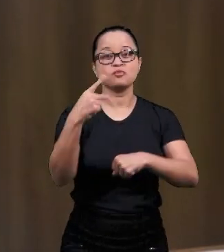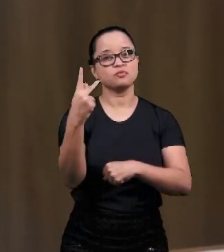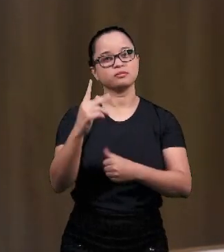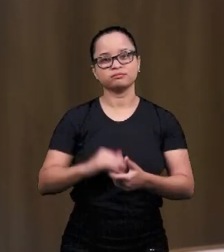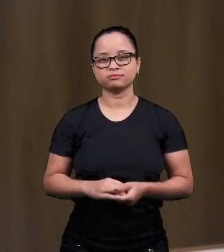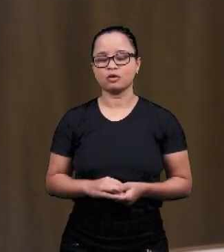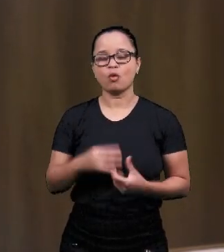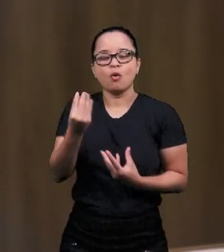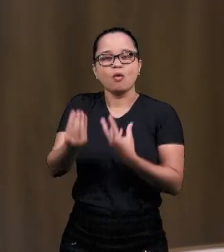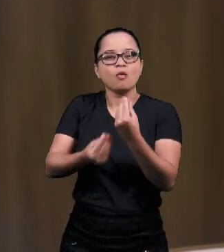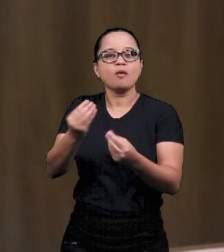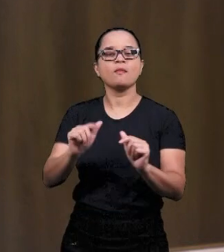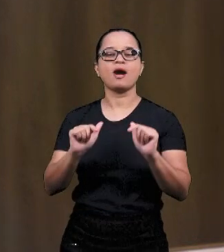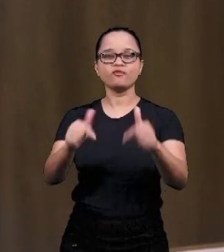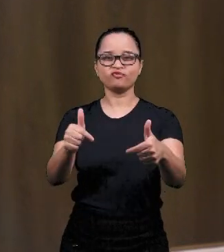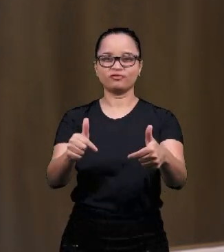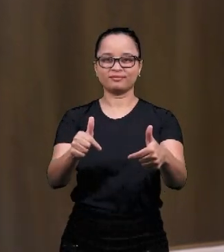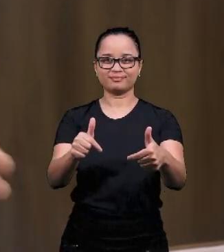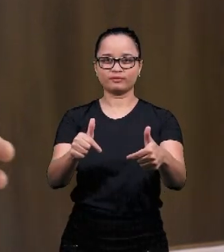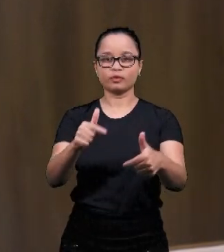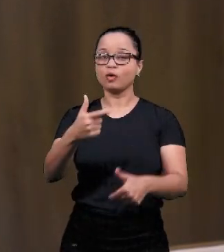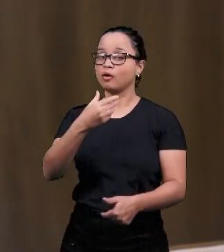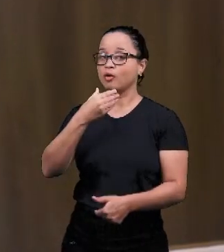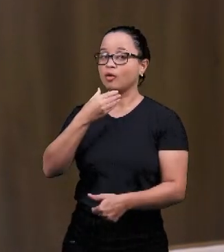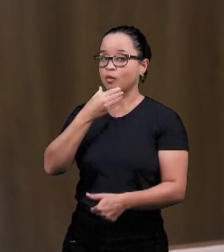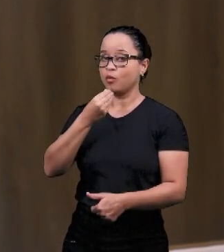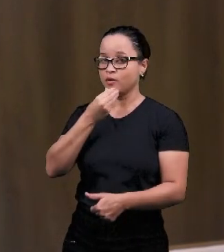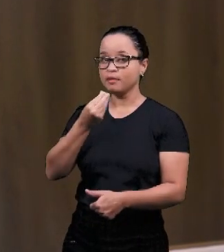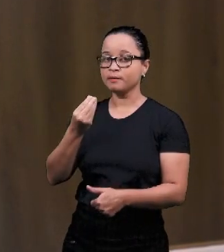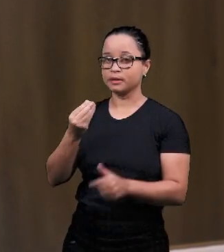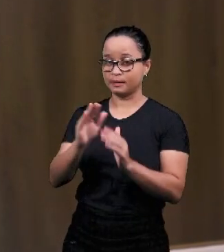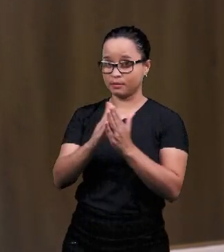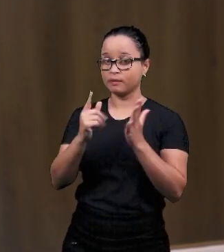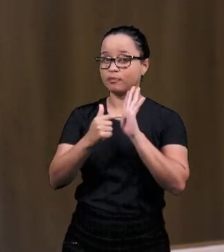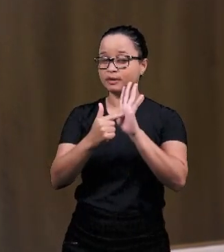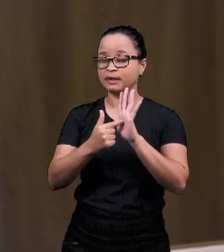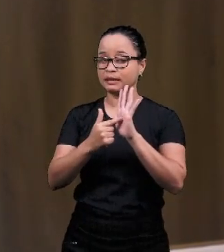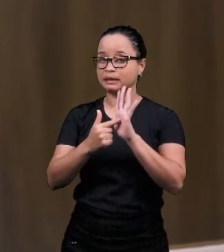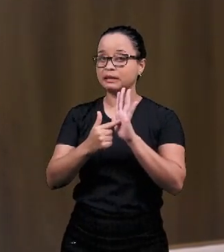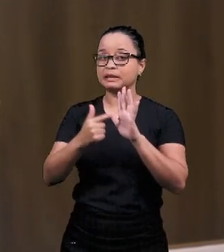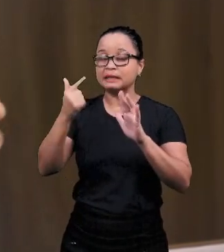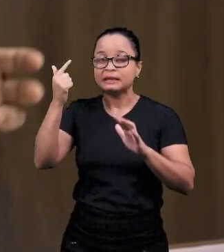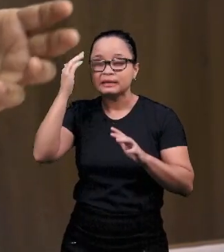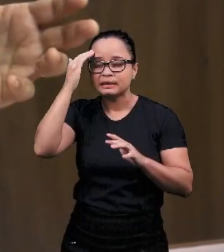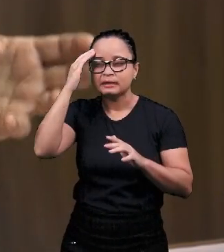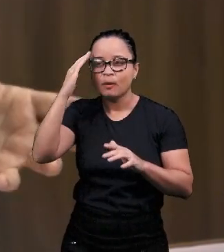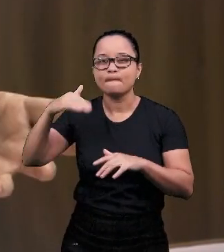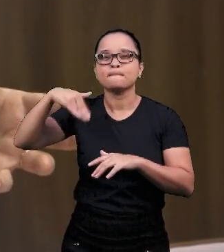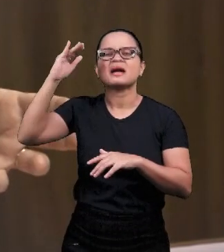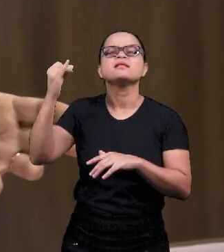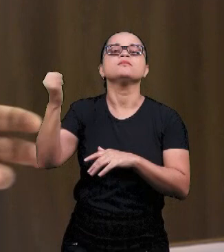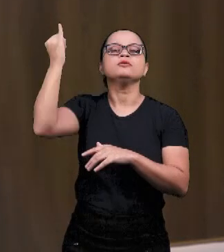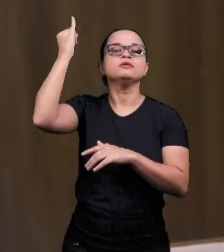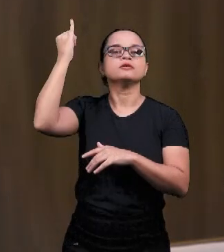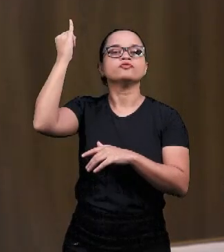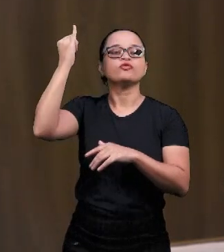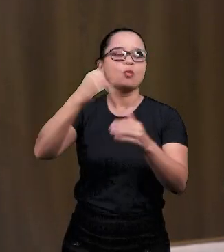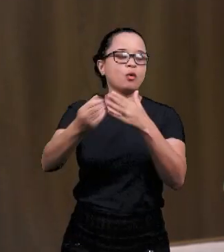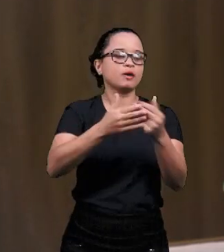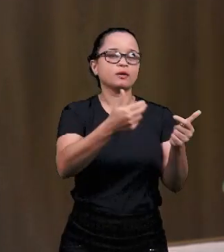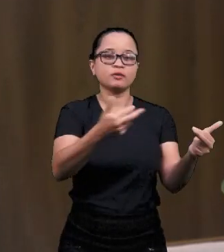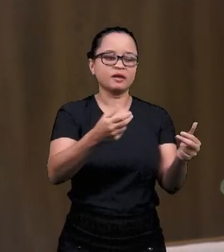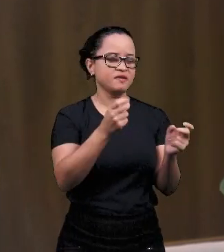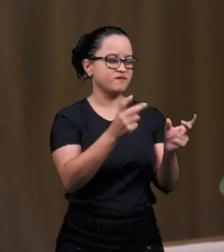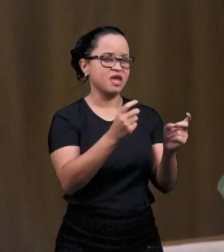ты обойдешься с этим сокровищем? Что ты будешь делать? Тот человек понял, что это сокровище драгоценнее всего. Он